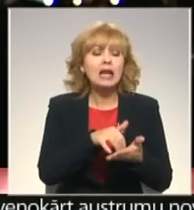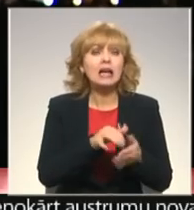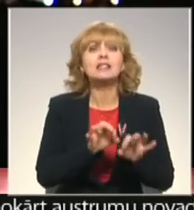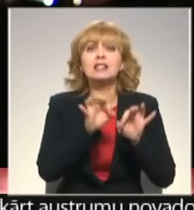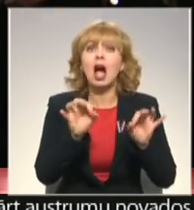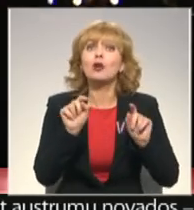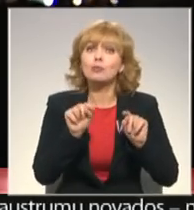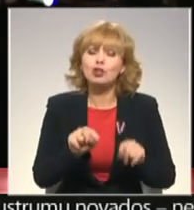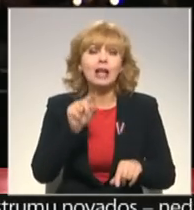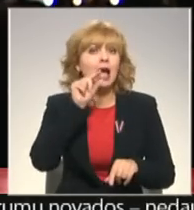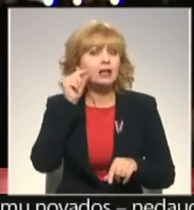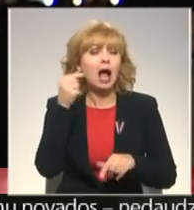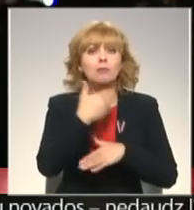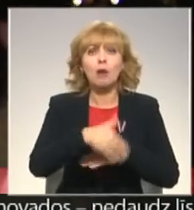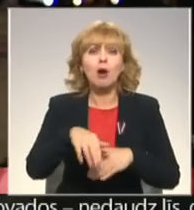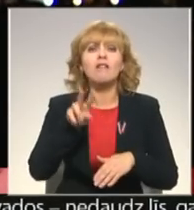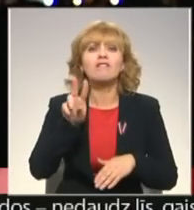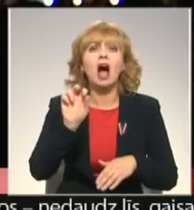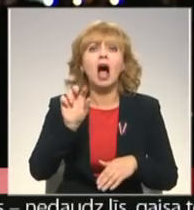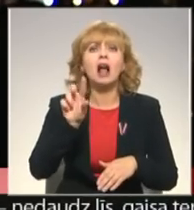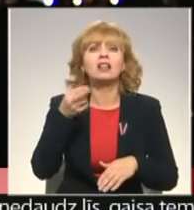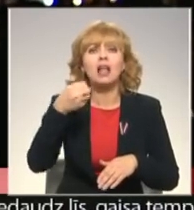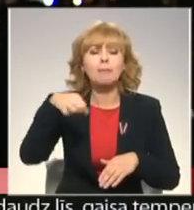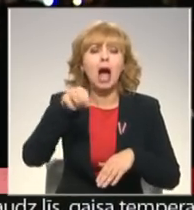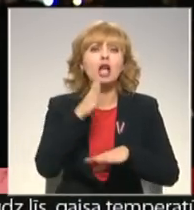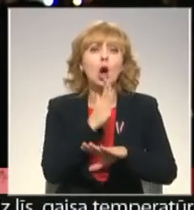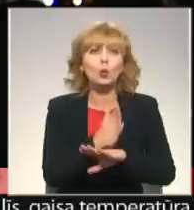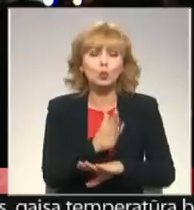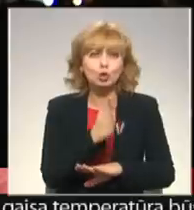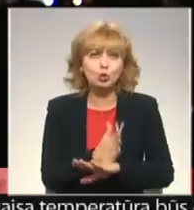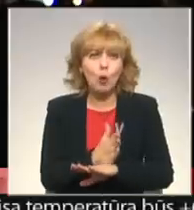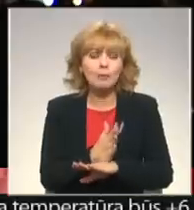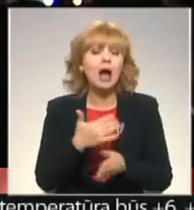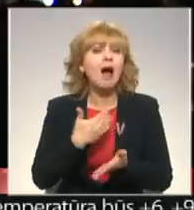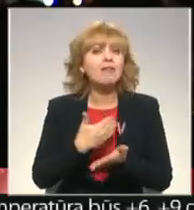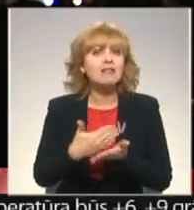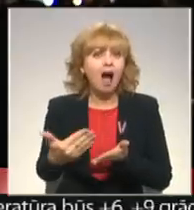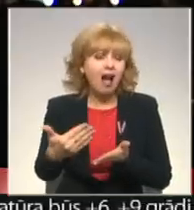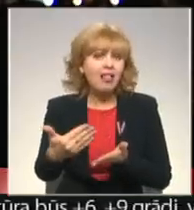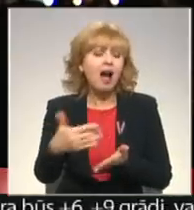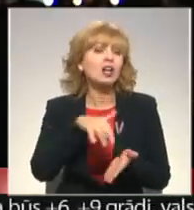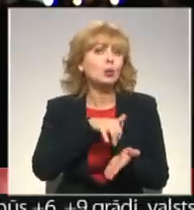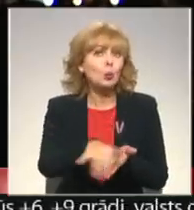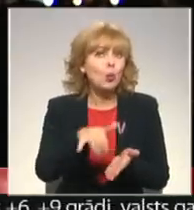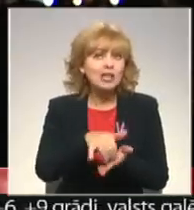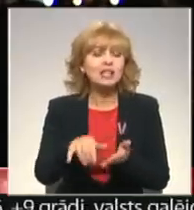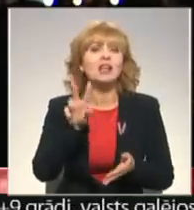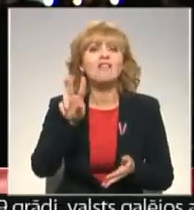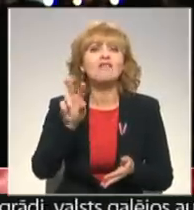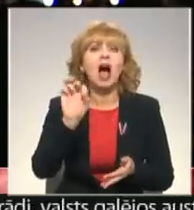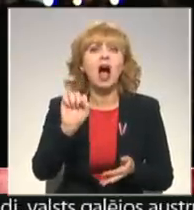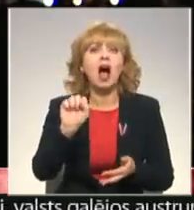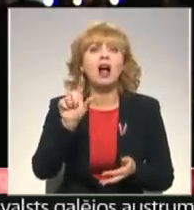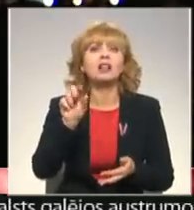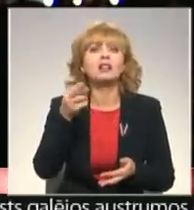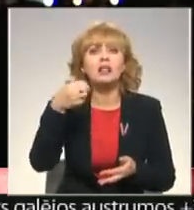šeit raiņa bulvāra un valdemāra ielas krustojumā tālāk gājiena dalībnieki dosies pa valdemāra ielu un